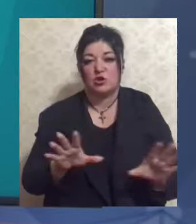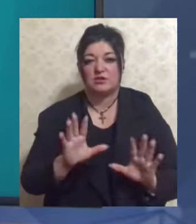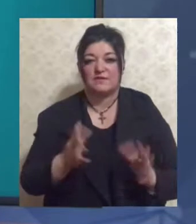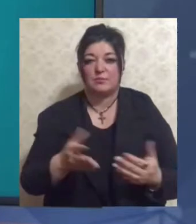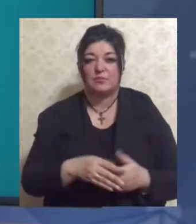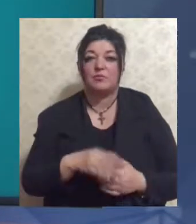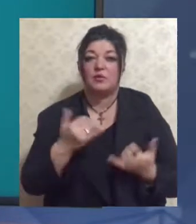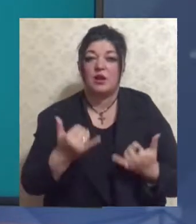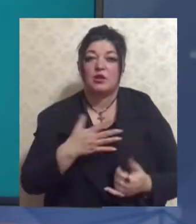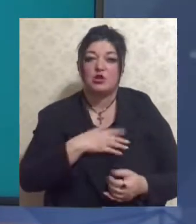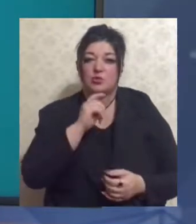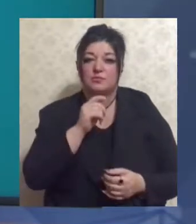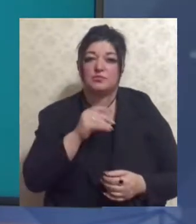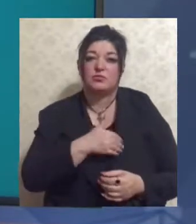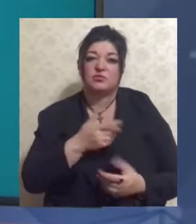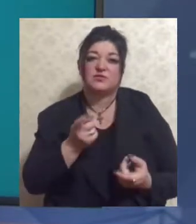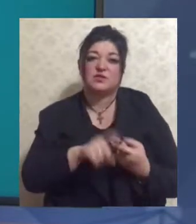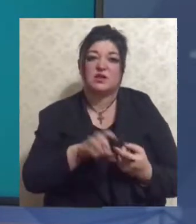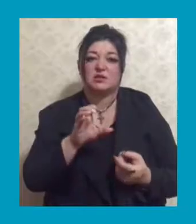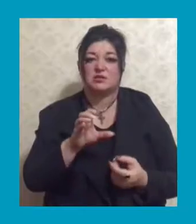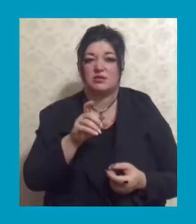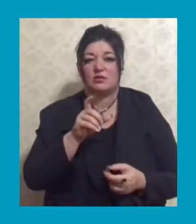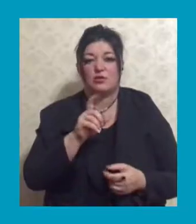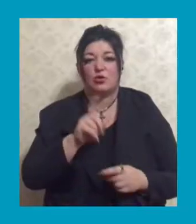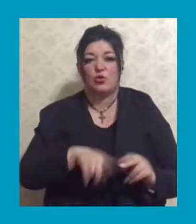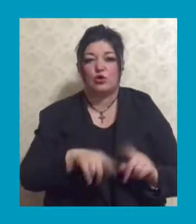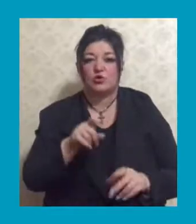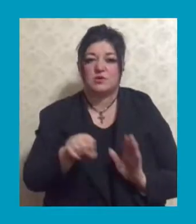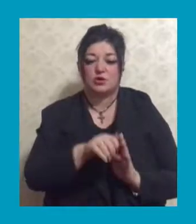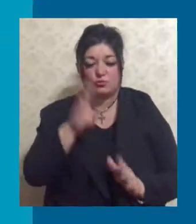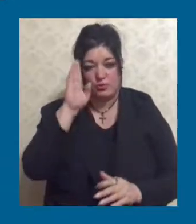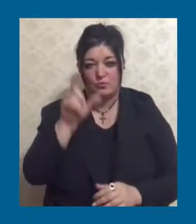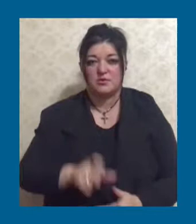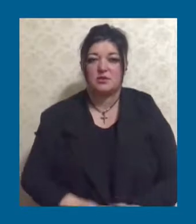намагаються зв'язатися із родичами загиблого хлопця.